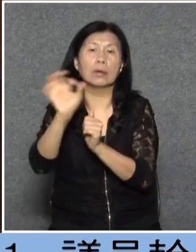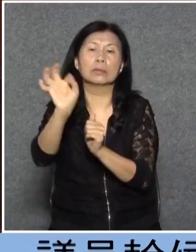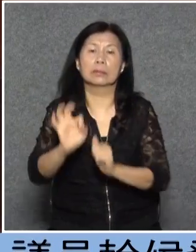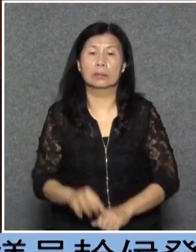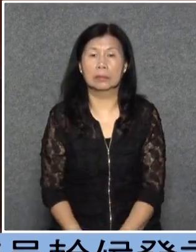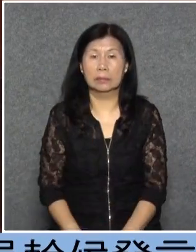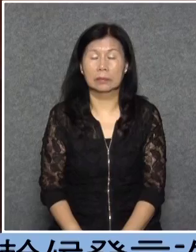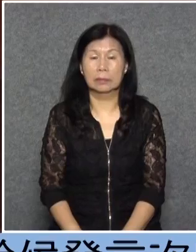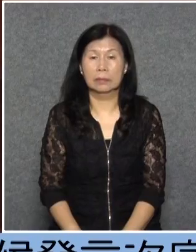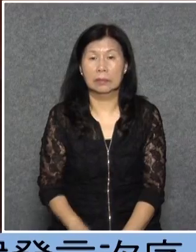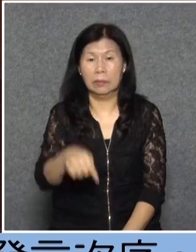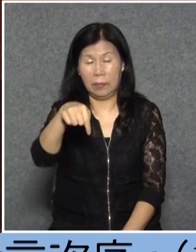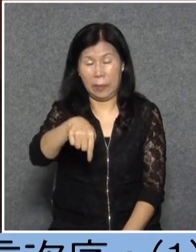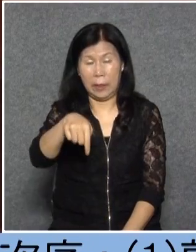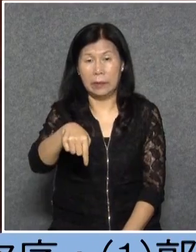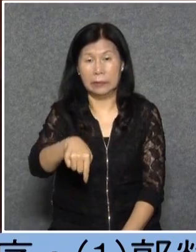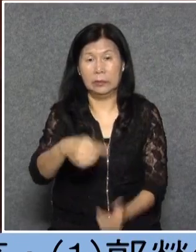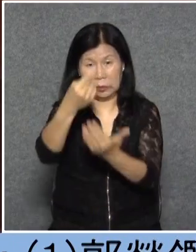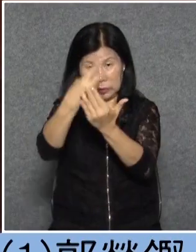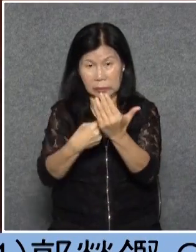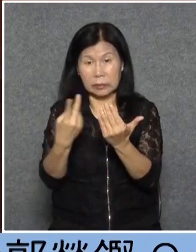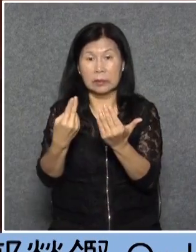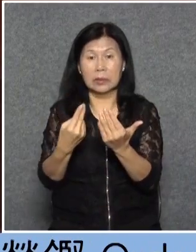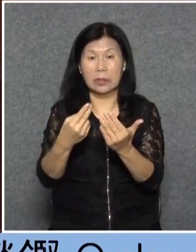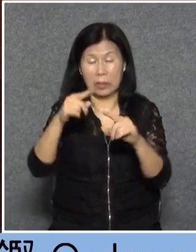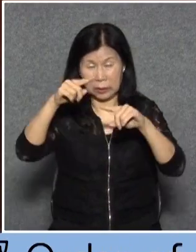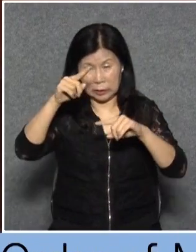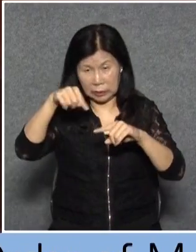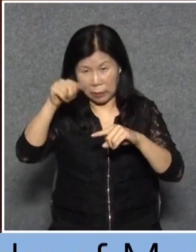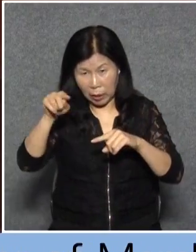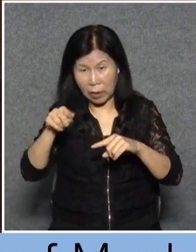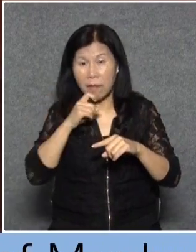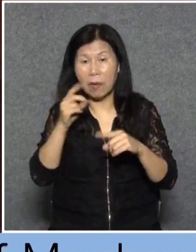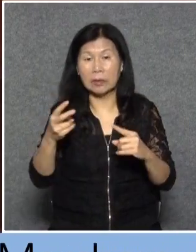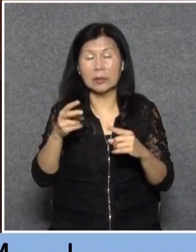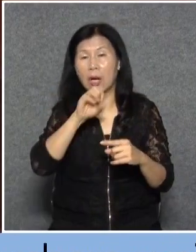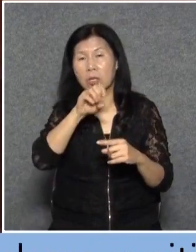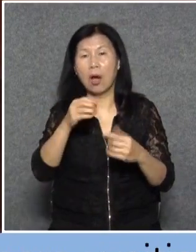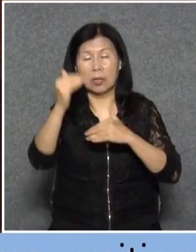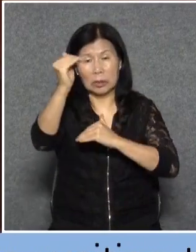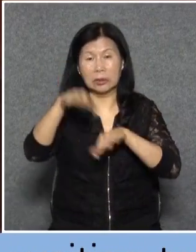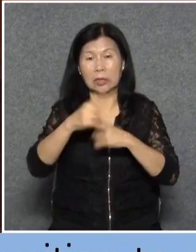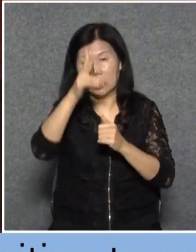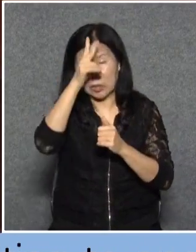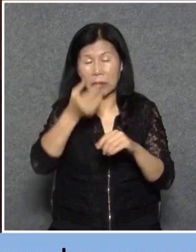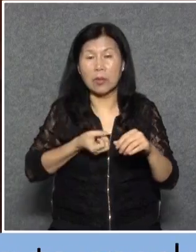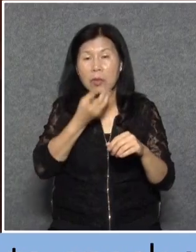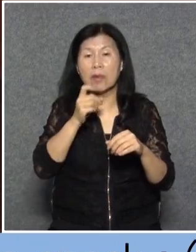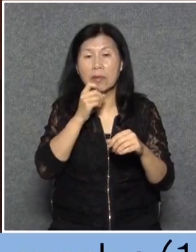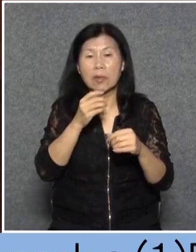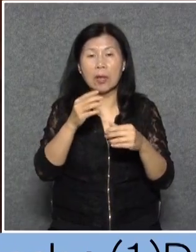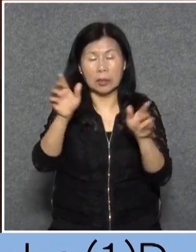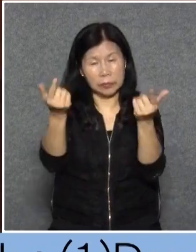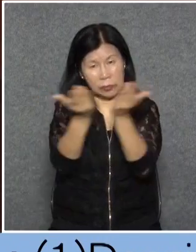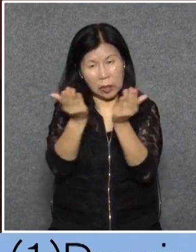本案即係喺呢個本條例草案即係審議期間啦，咁我已經指出咧，即係政府未能夠提供充分理據